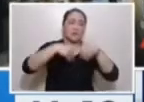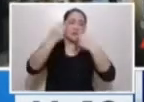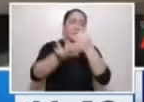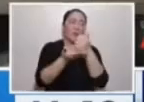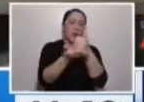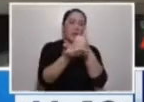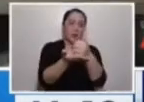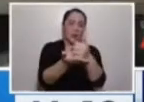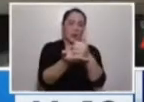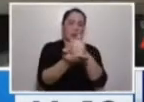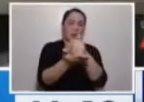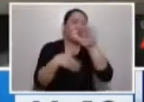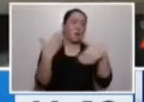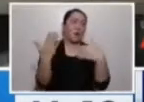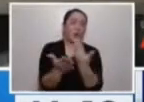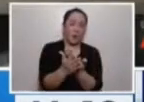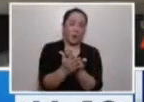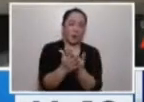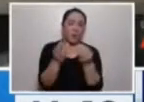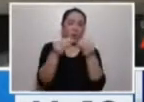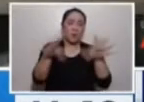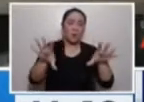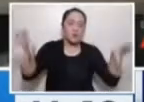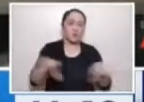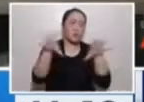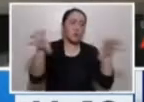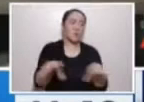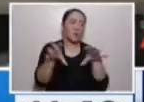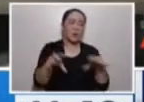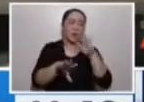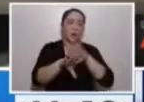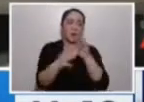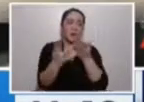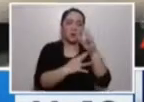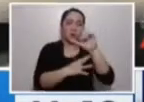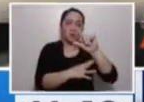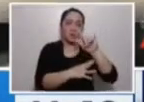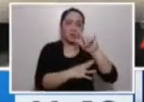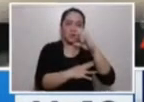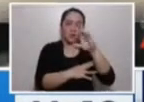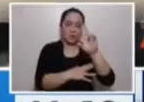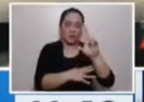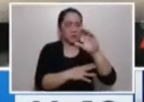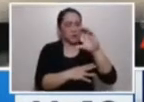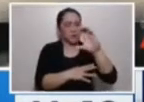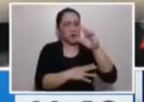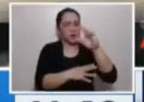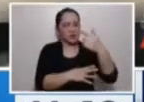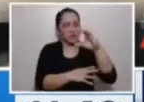Tan Hayudini. Kung ano-an niyang natanggap ng mga ito, ay yun din ang iniabot sa mga frontline